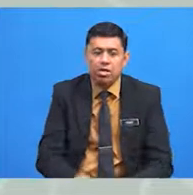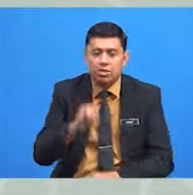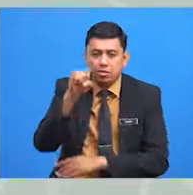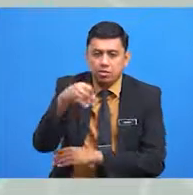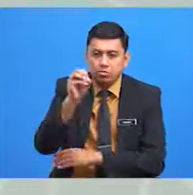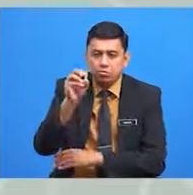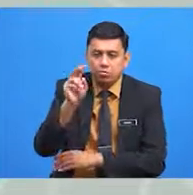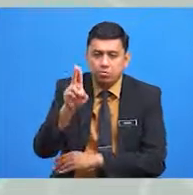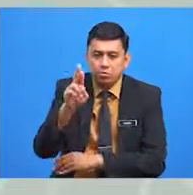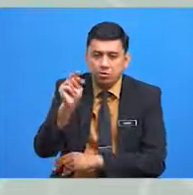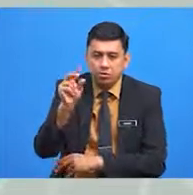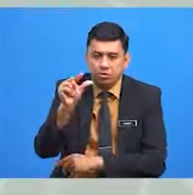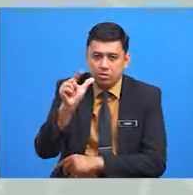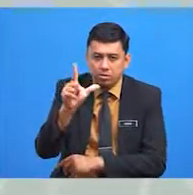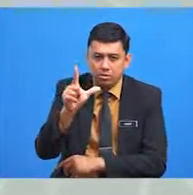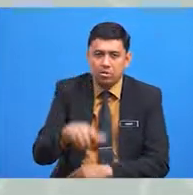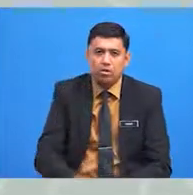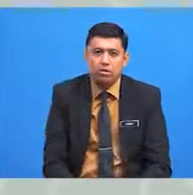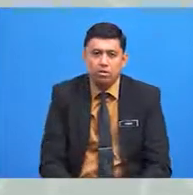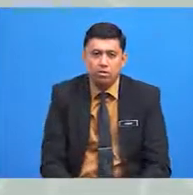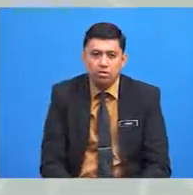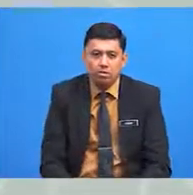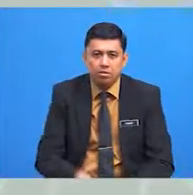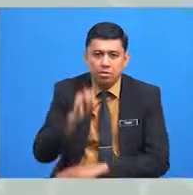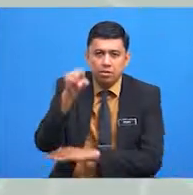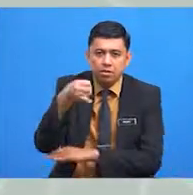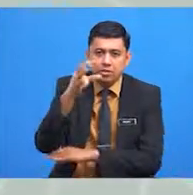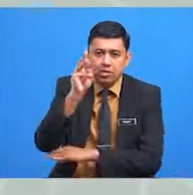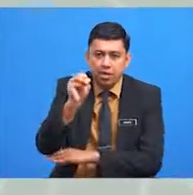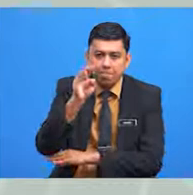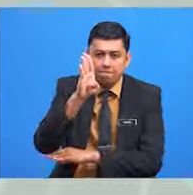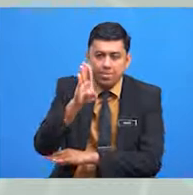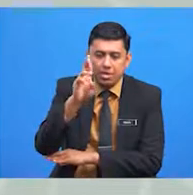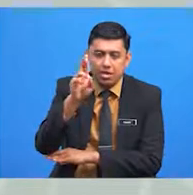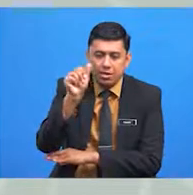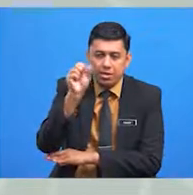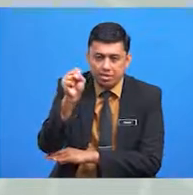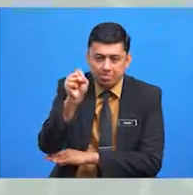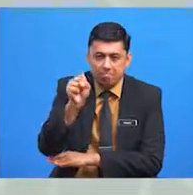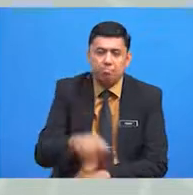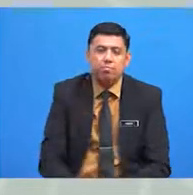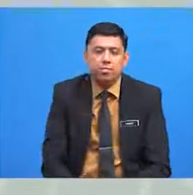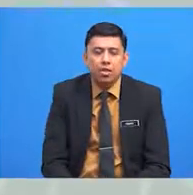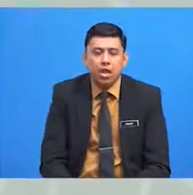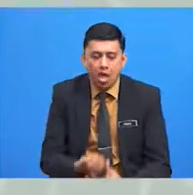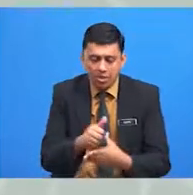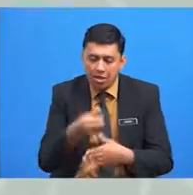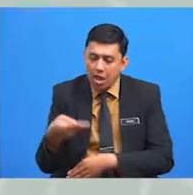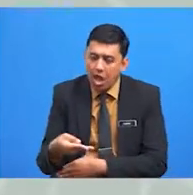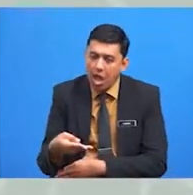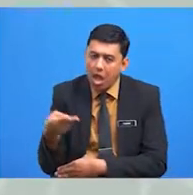the Malayan Branch of the Royal Asiatic Society. Antara karya beliau